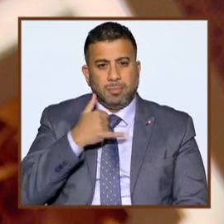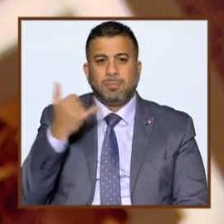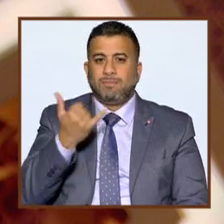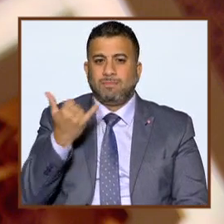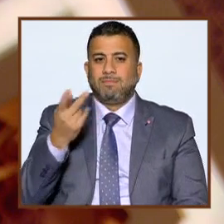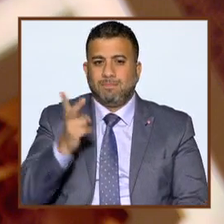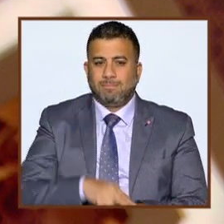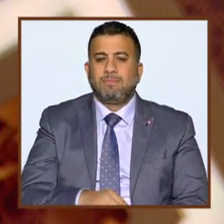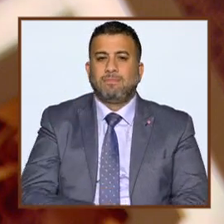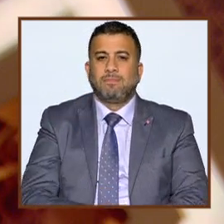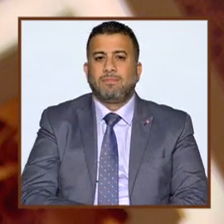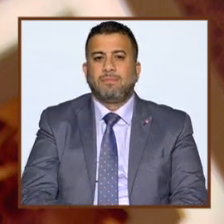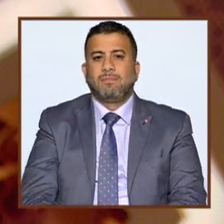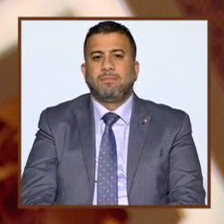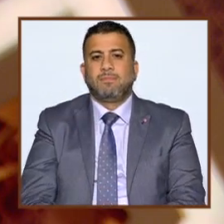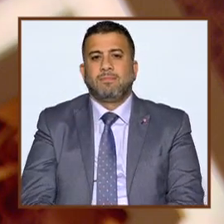أبا خالد. نعم